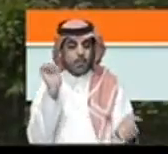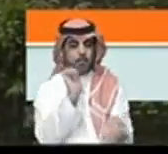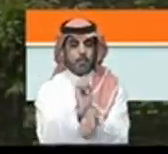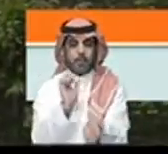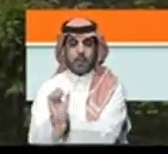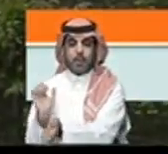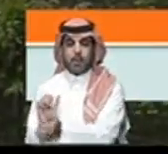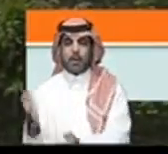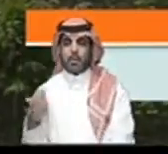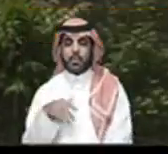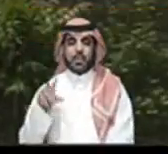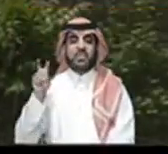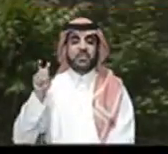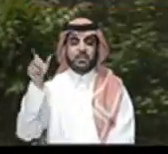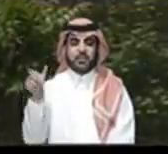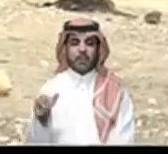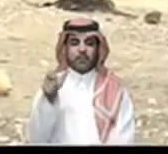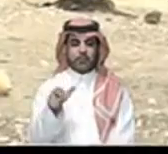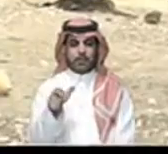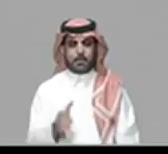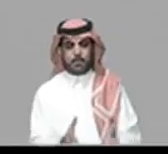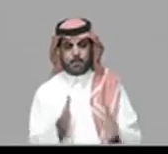خلال العمليات العسكريه